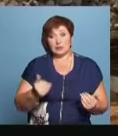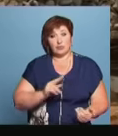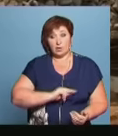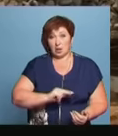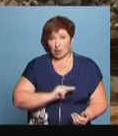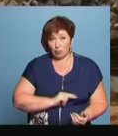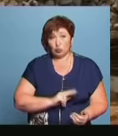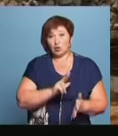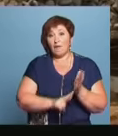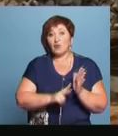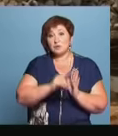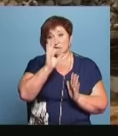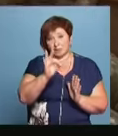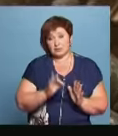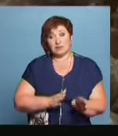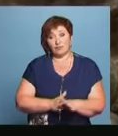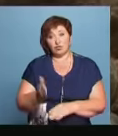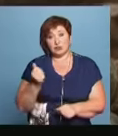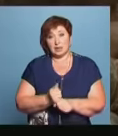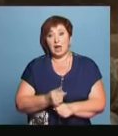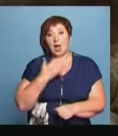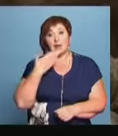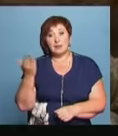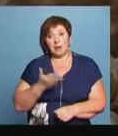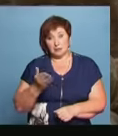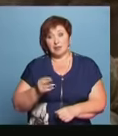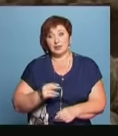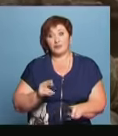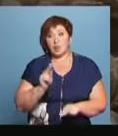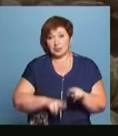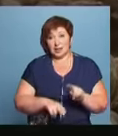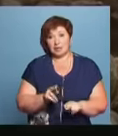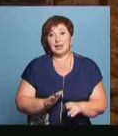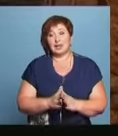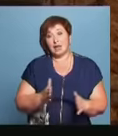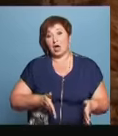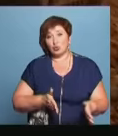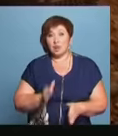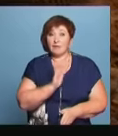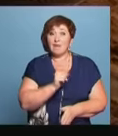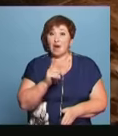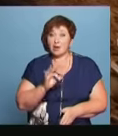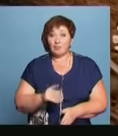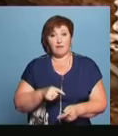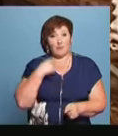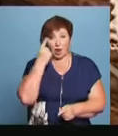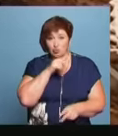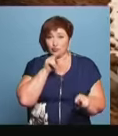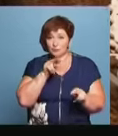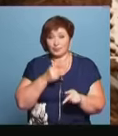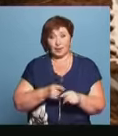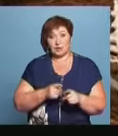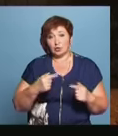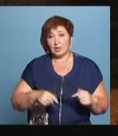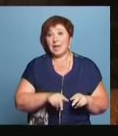на 80%, докладывают подрядчики главному дорожнику Удмуртии. Виктор Вахрамеев лично проинспектировал этот объект. Трасса